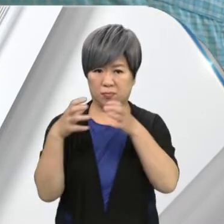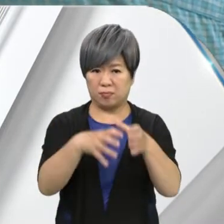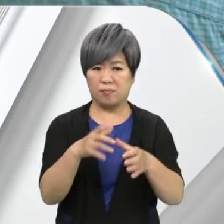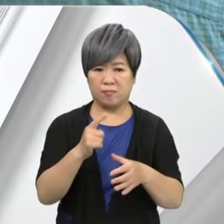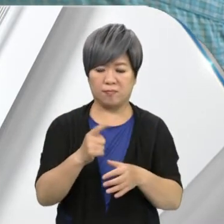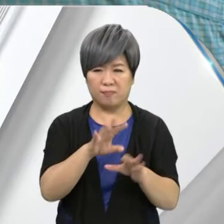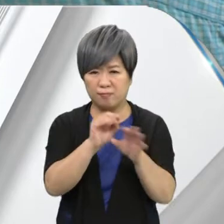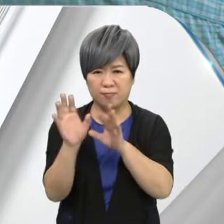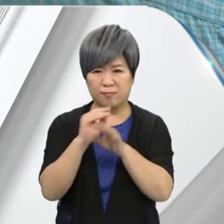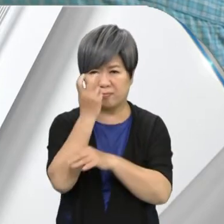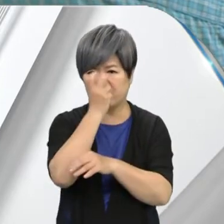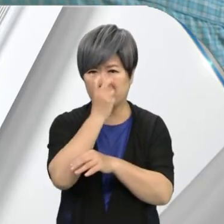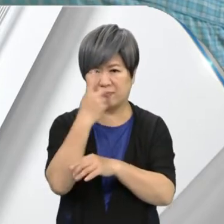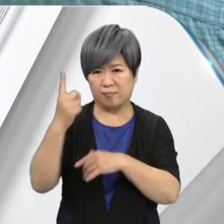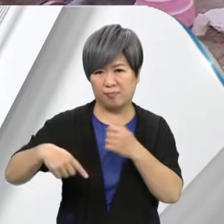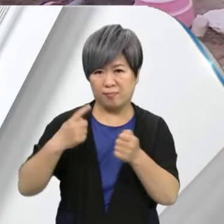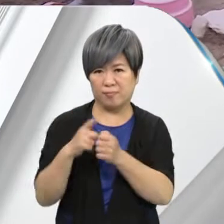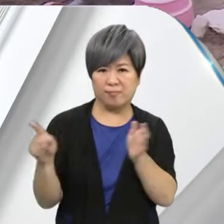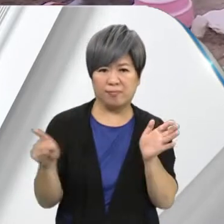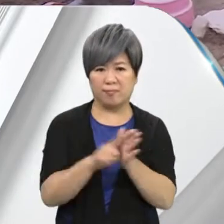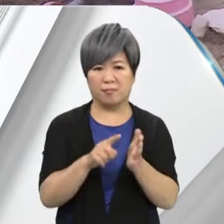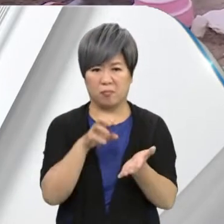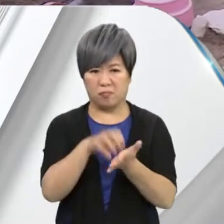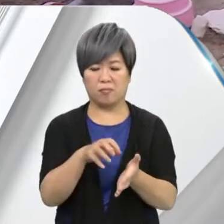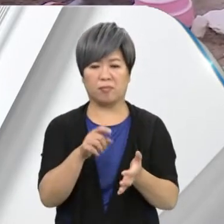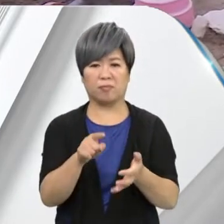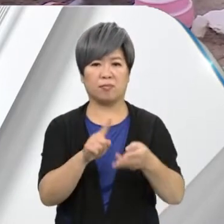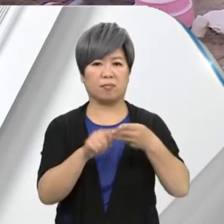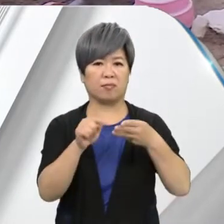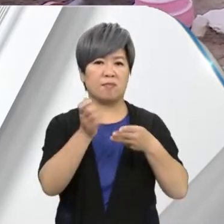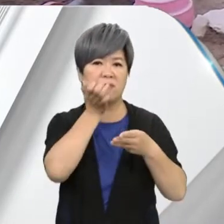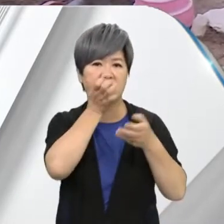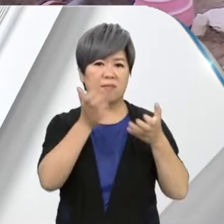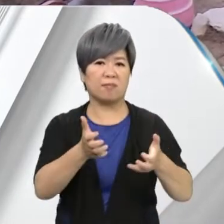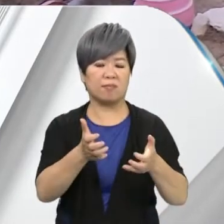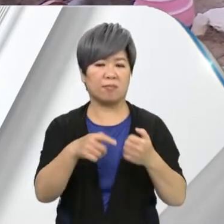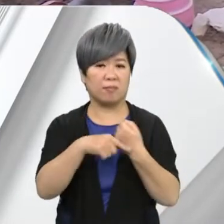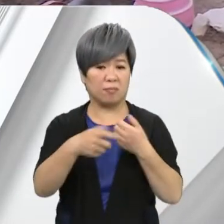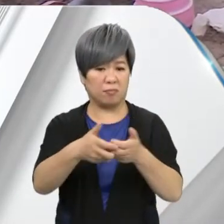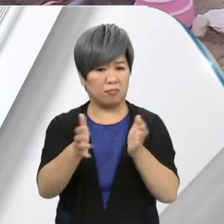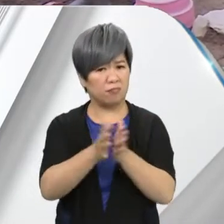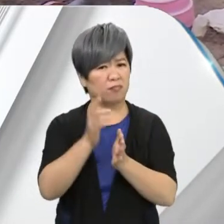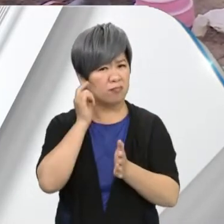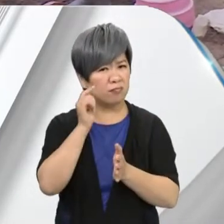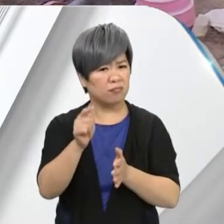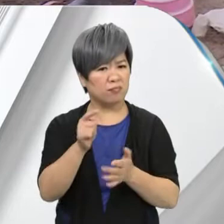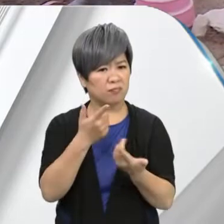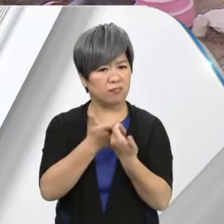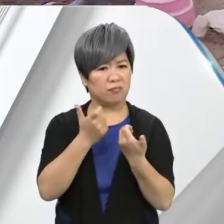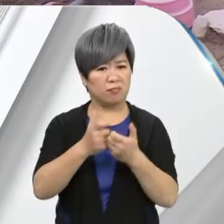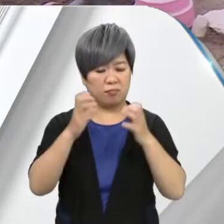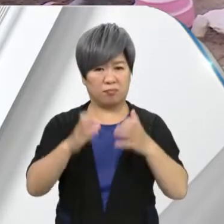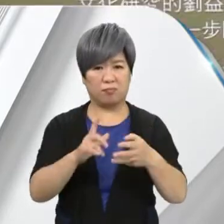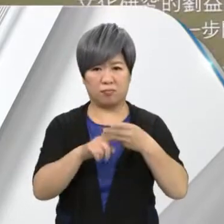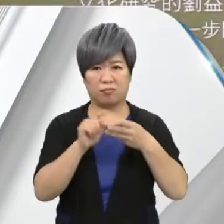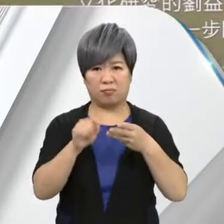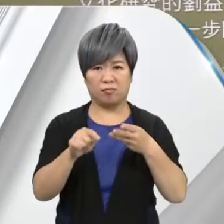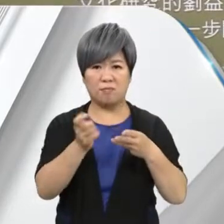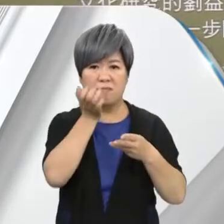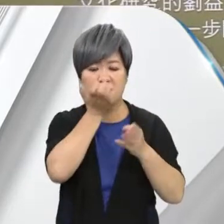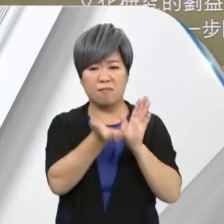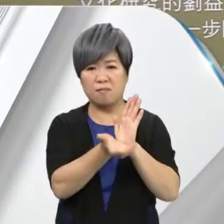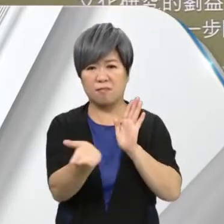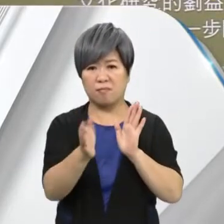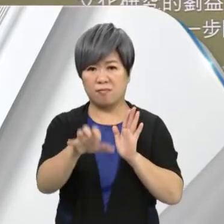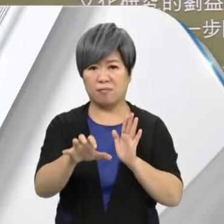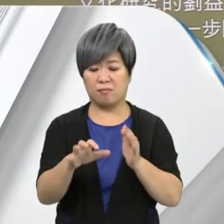几年，空运法莲是台湾牛沙的重镇，所以研究团队建议，人当对法莲设立牛沙展馆，本